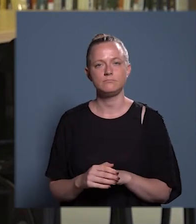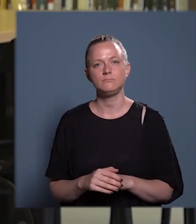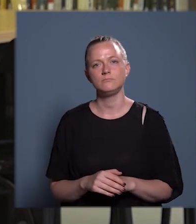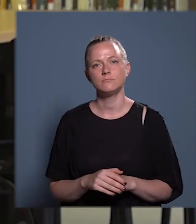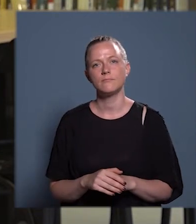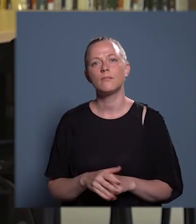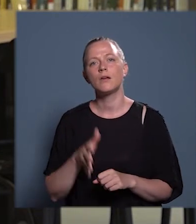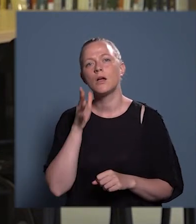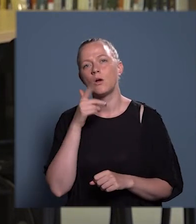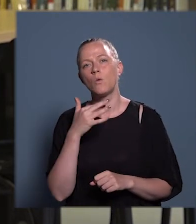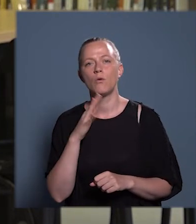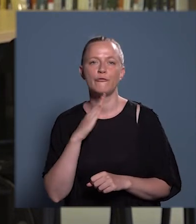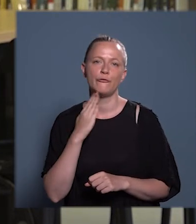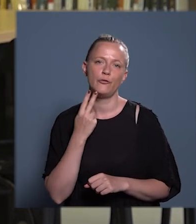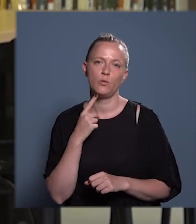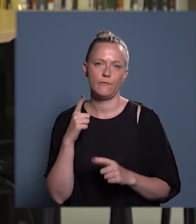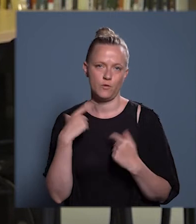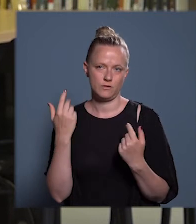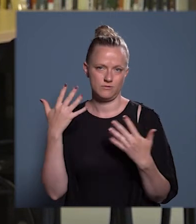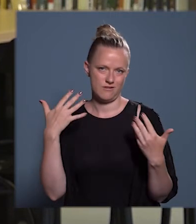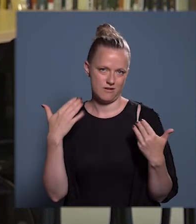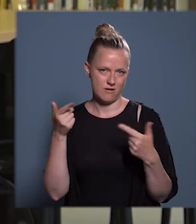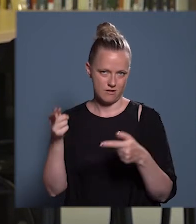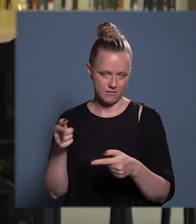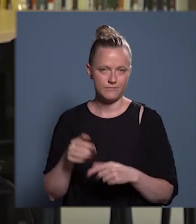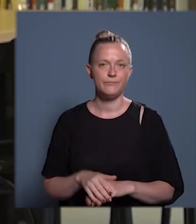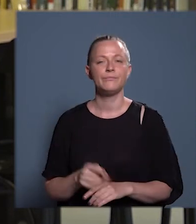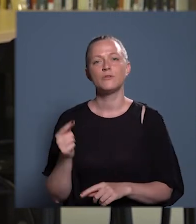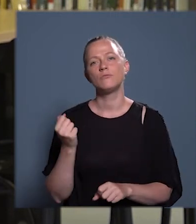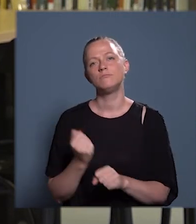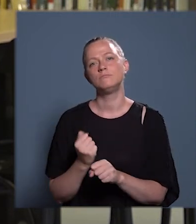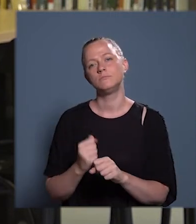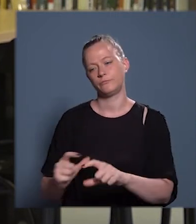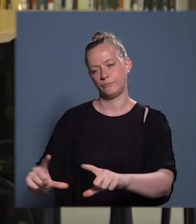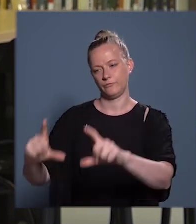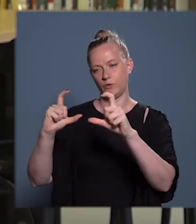Korfon tudtunk nyaralni, és ott készült egy fotó,